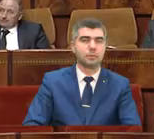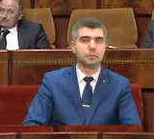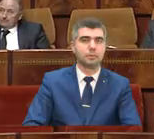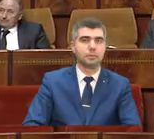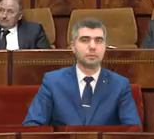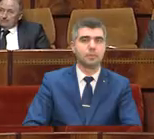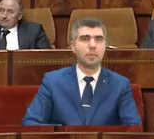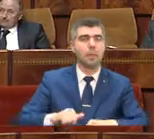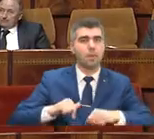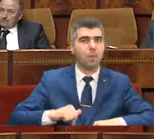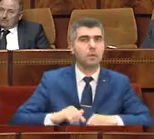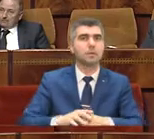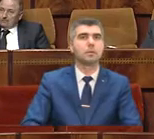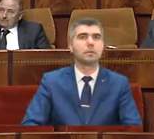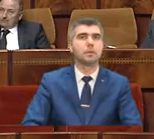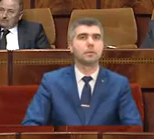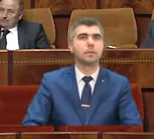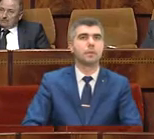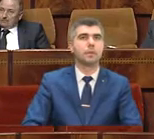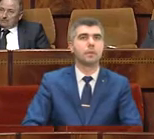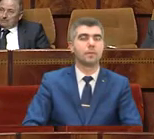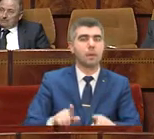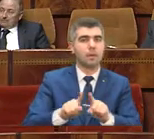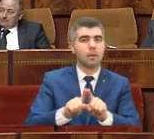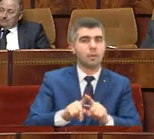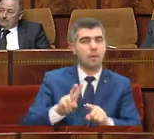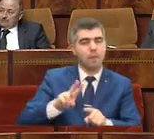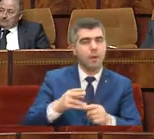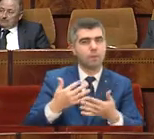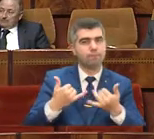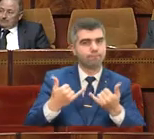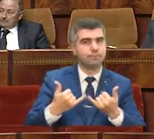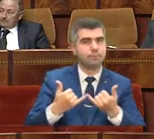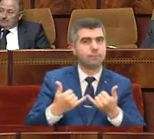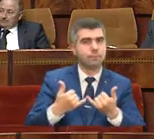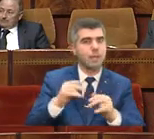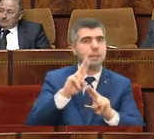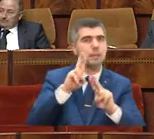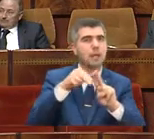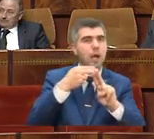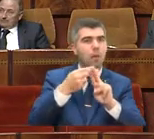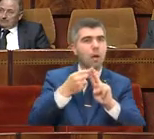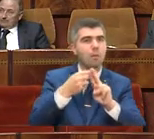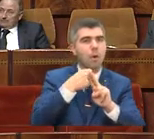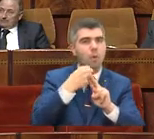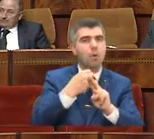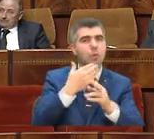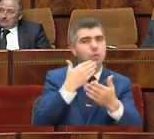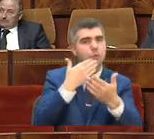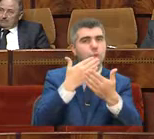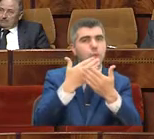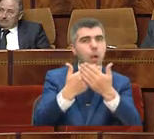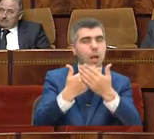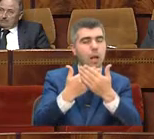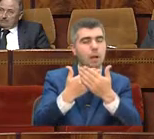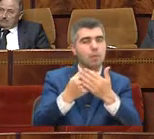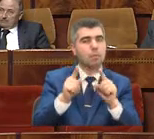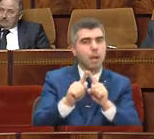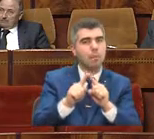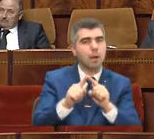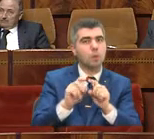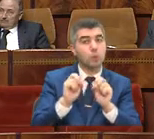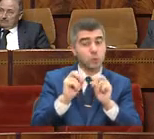السيد الوزير، في الواقع الجواب ديالكم كنشكركم على انه اعترفتوا على انه كاين المشكل، وفعلا